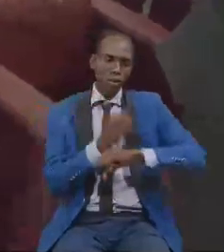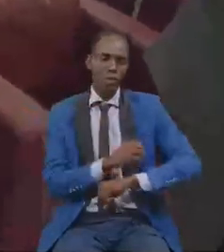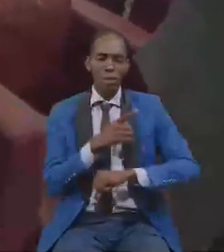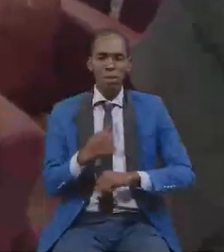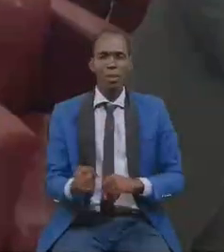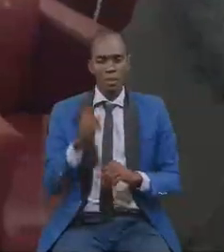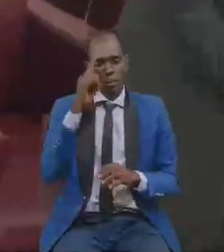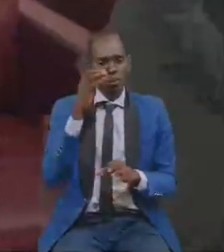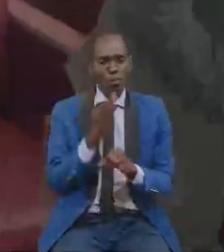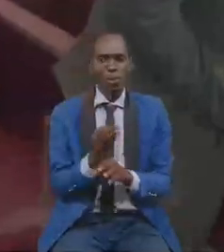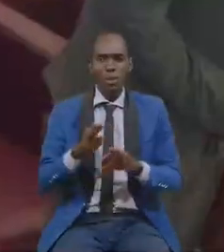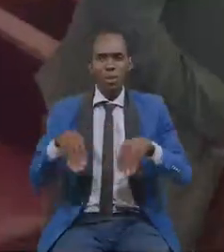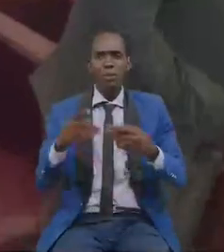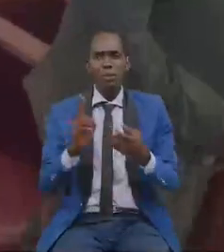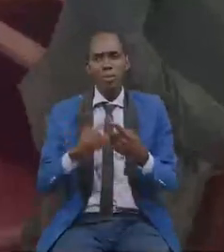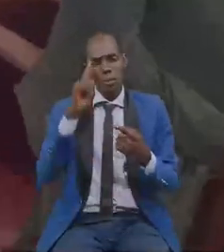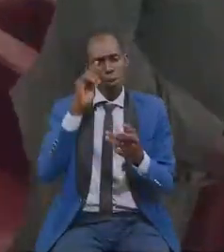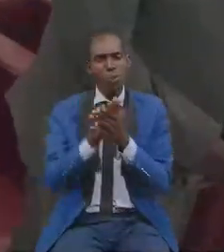toutes.